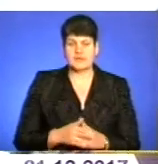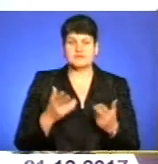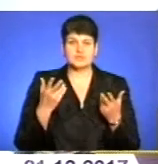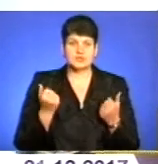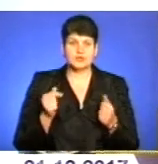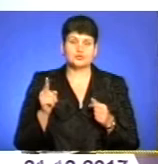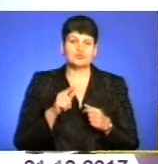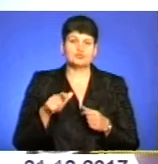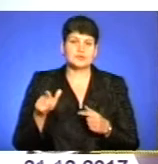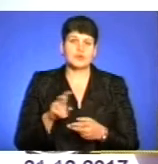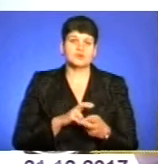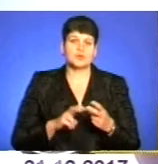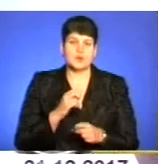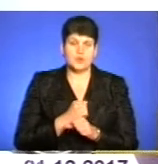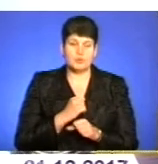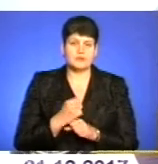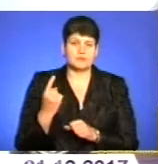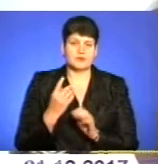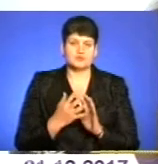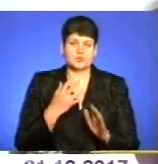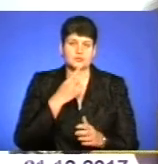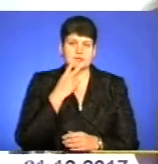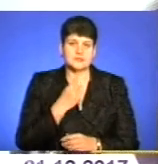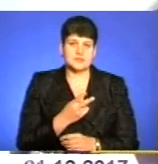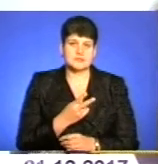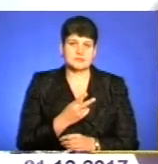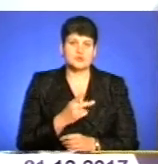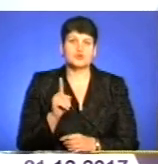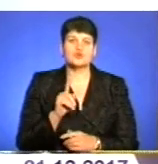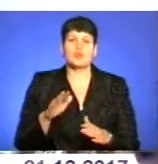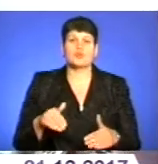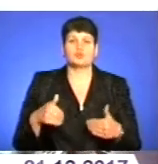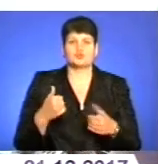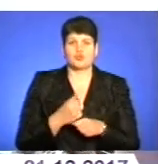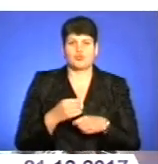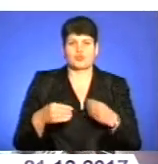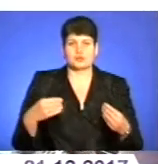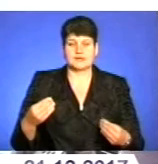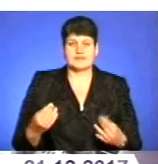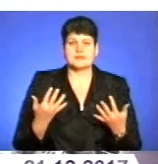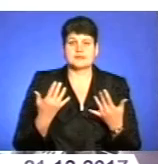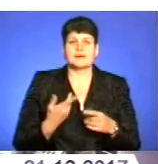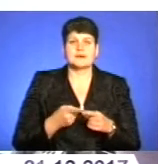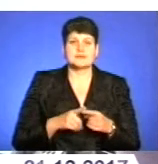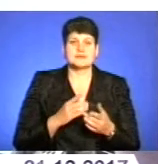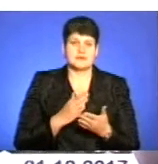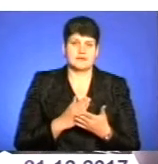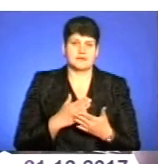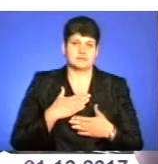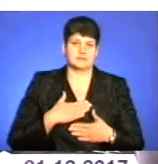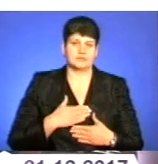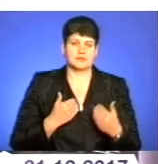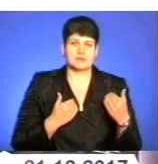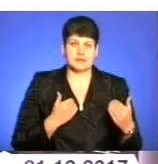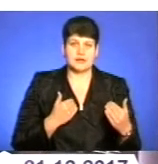що людина, яка шукає роботу, вона в першу чергу дивиться, що пропонує роботодавець, наскільки це є приємливо для неї і цікаво. Допомога